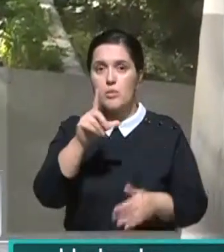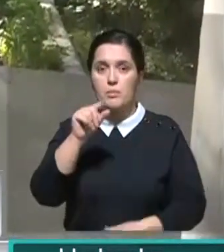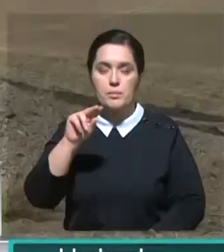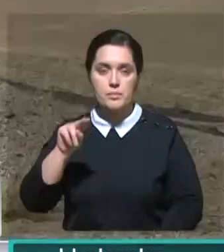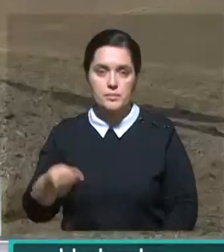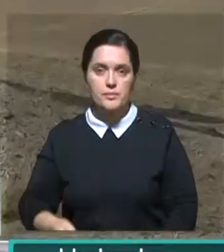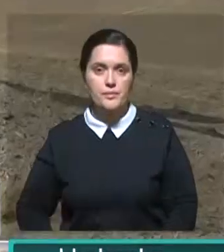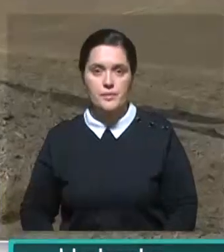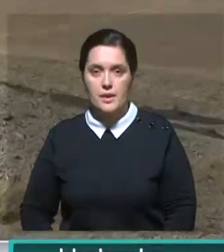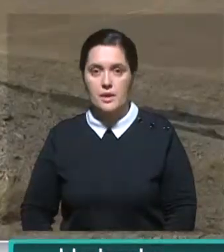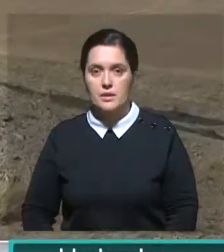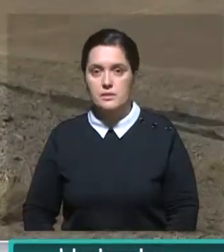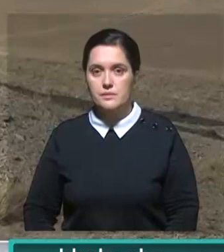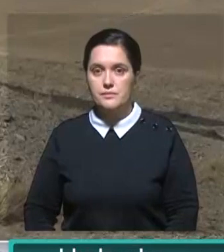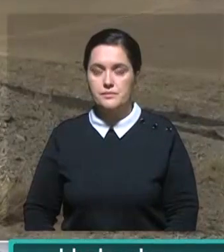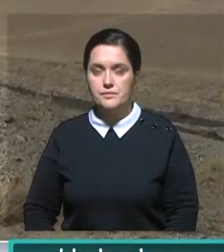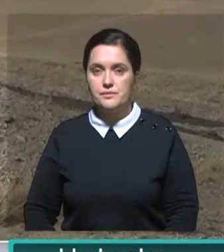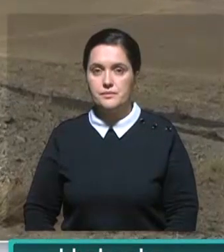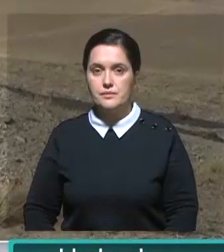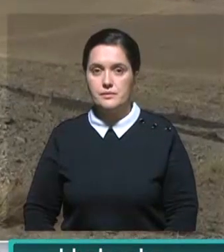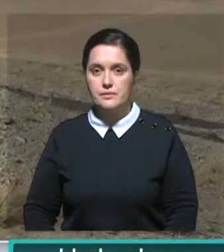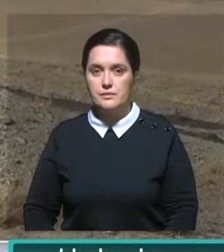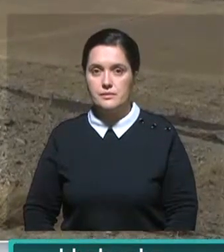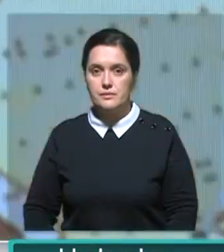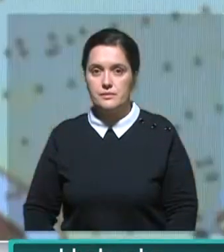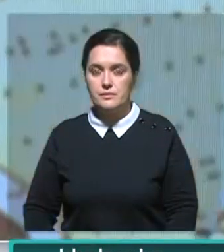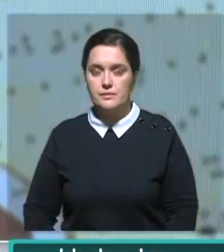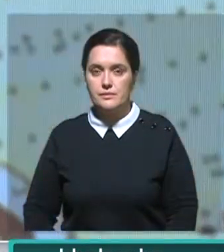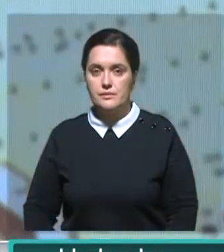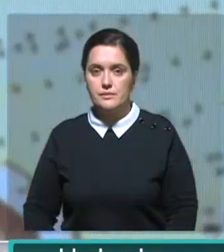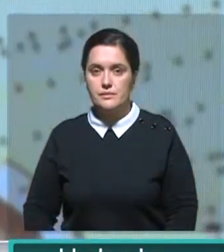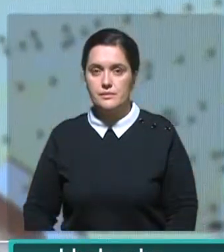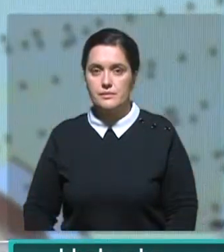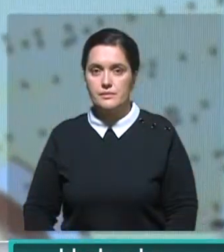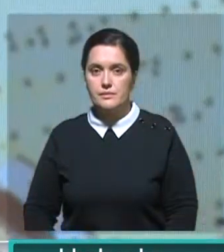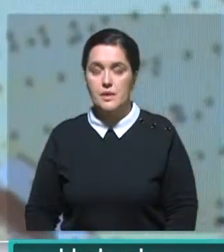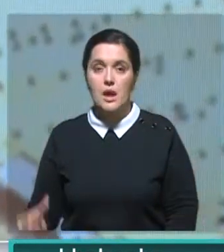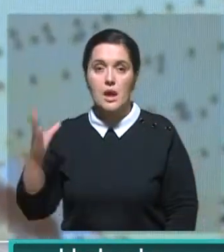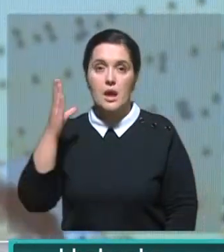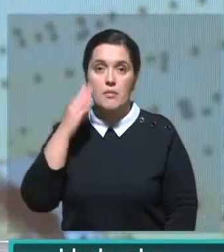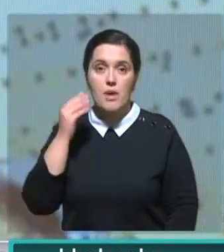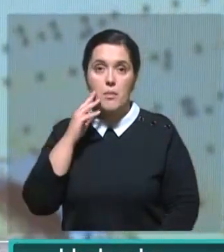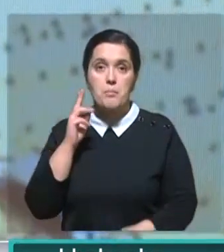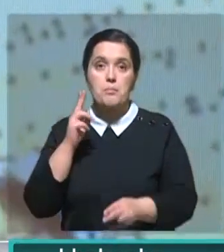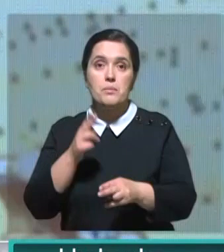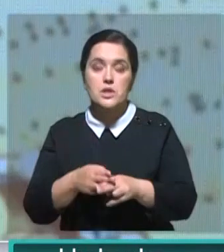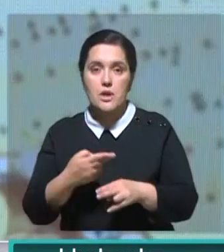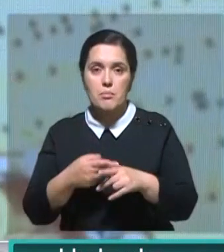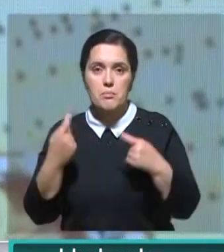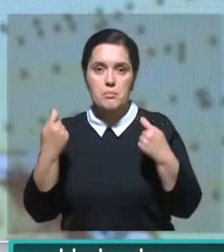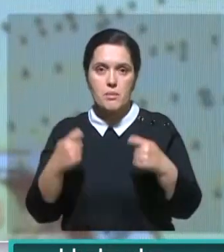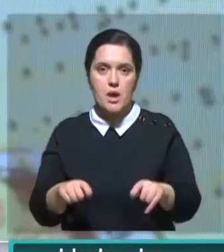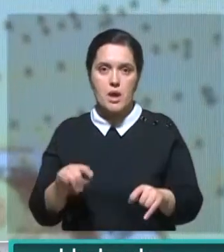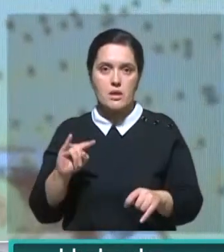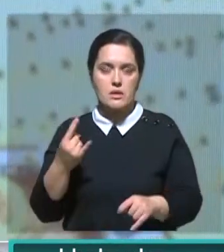Асем Утешева, Берег Жобалайлы, область Абай, итоги дня. Ну и к другим темам перейдем. В Алматы пресечена попытка